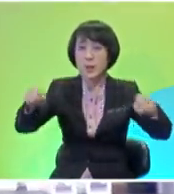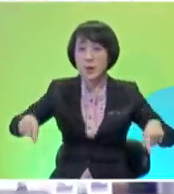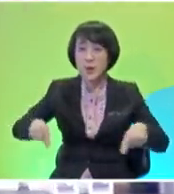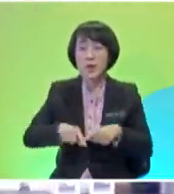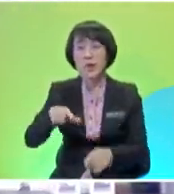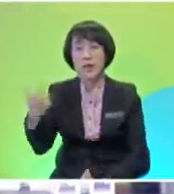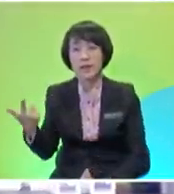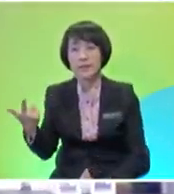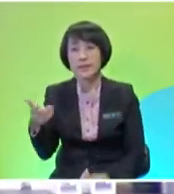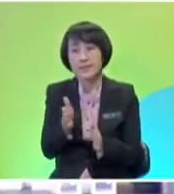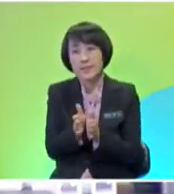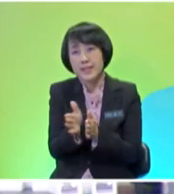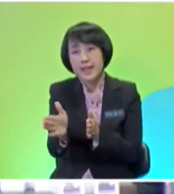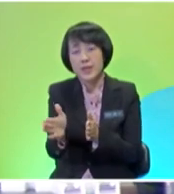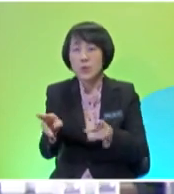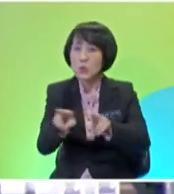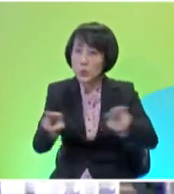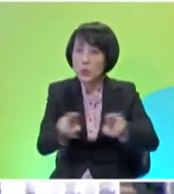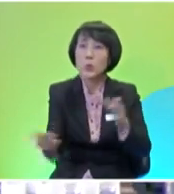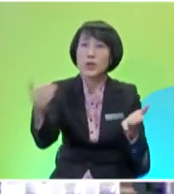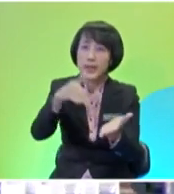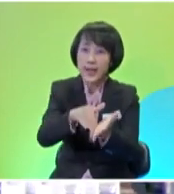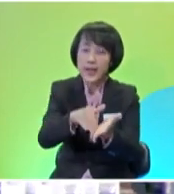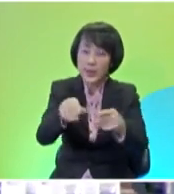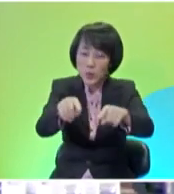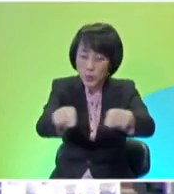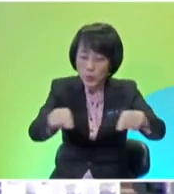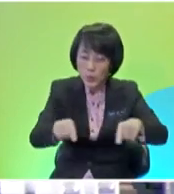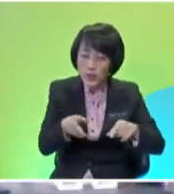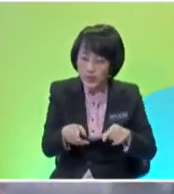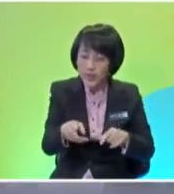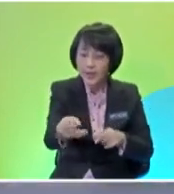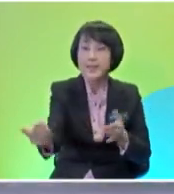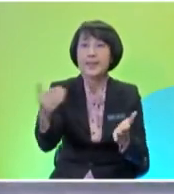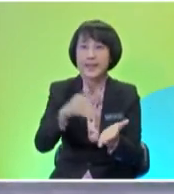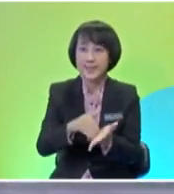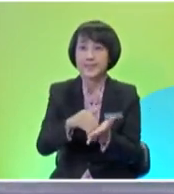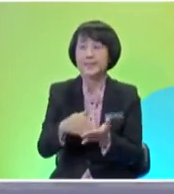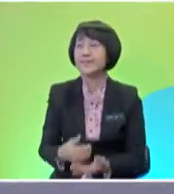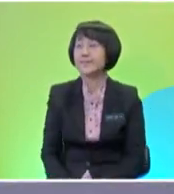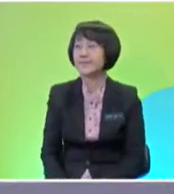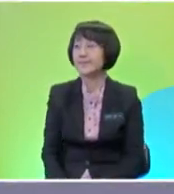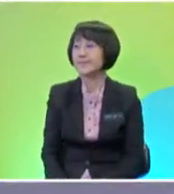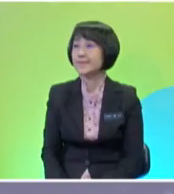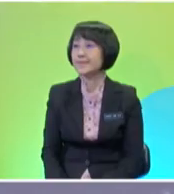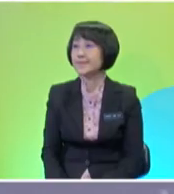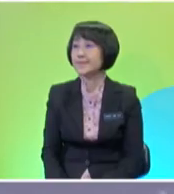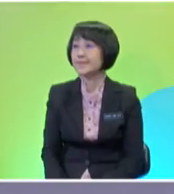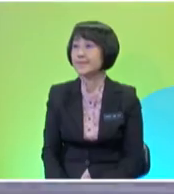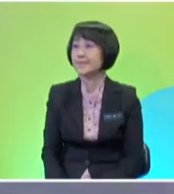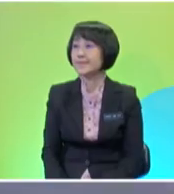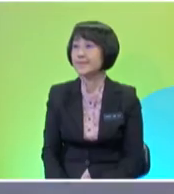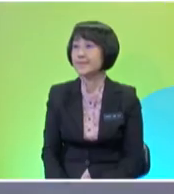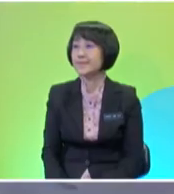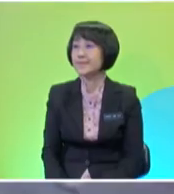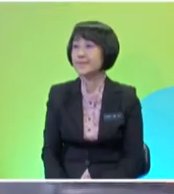Irfan. Tak ada masalah. Okey, faham. Okay, kita potong. Cikgu dah selesai. Wah, lajunya cikgu. Sekejap lagi. Okey. Okey, kita